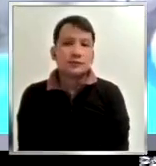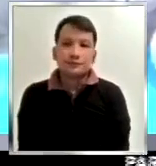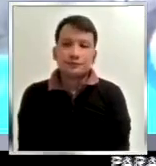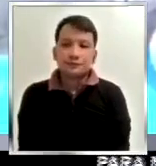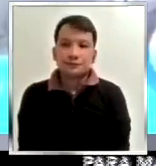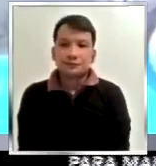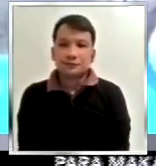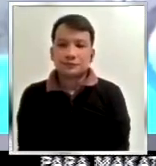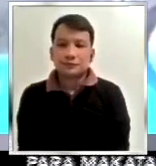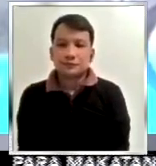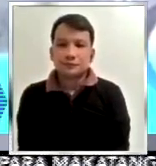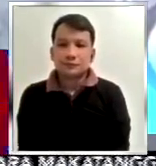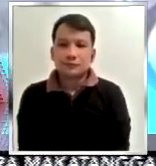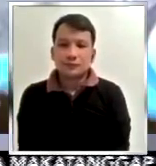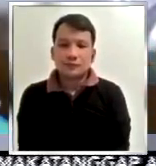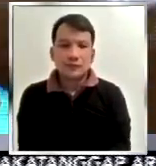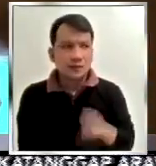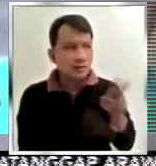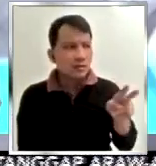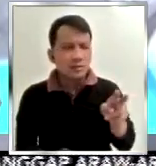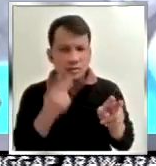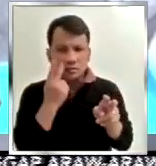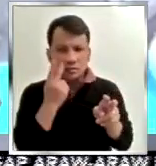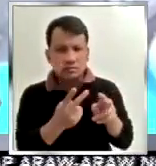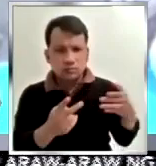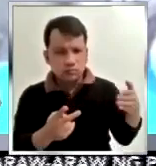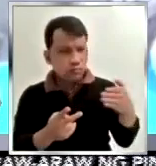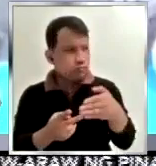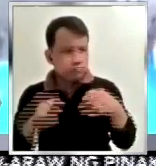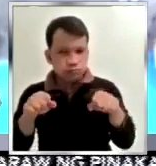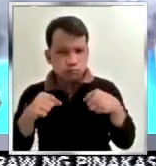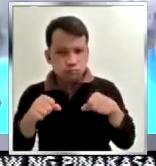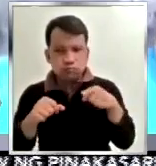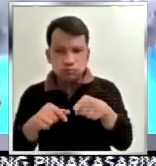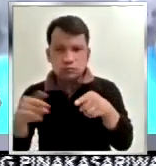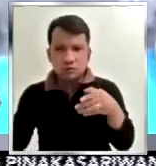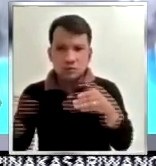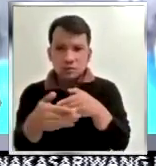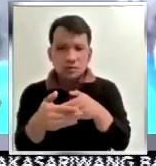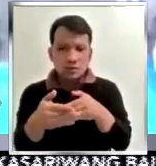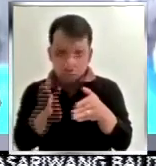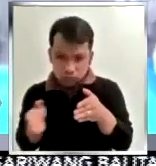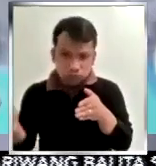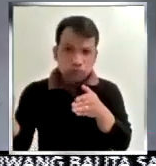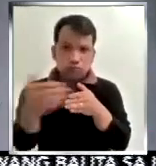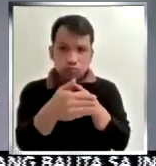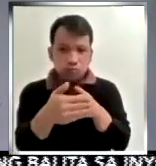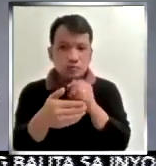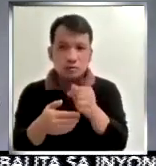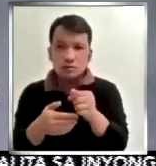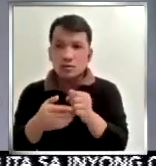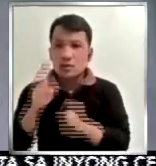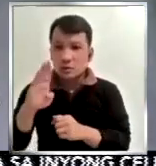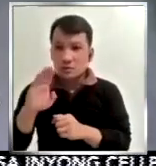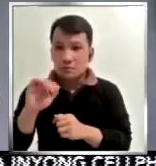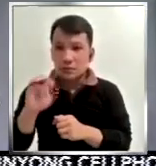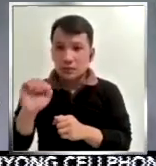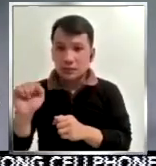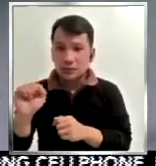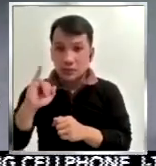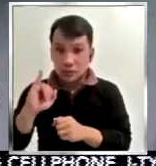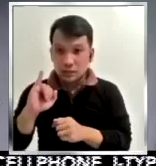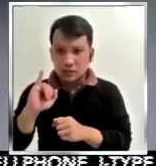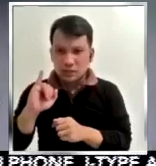Sumenyas na tatawid ang tricycle driver sa pakurbang bahagi ng kalsada sa Batac City, Ilocos Norte. Pero nang nasa gitna na ng